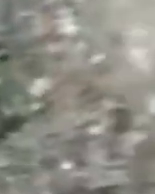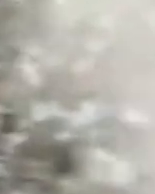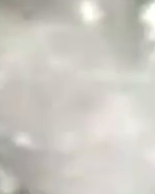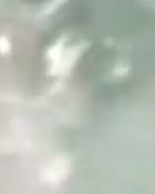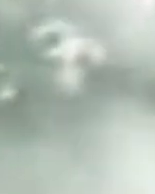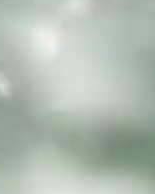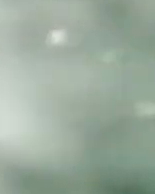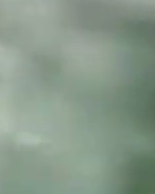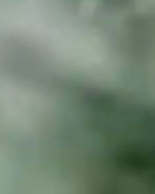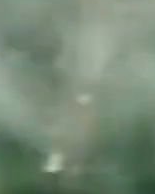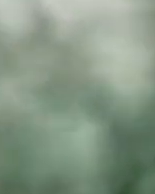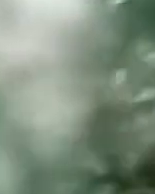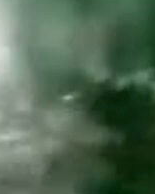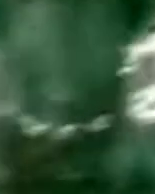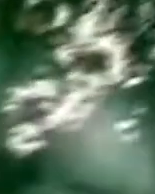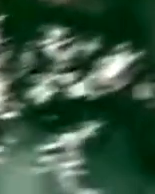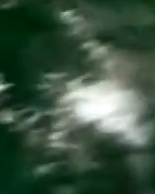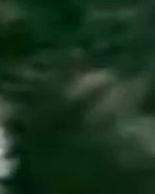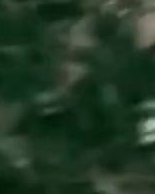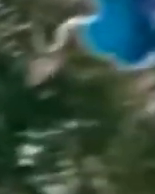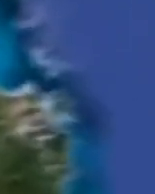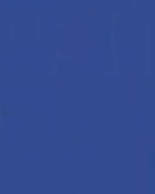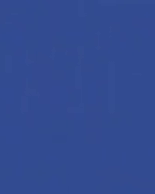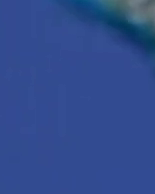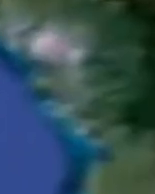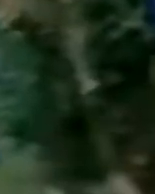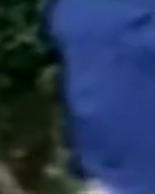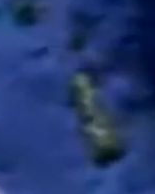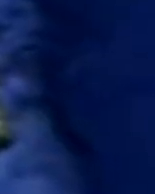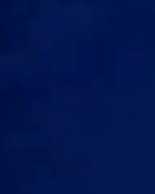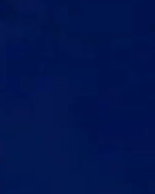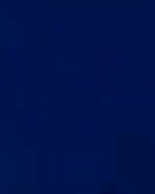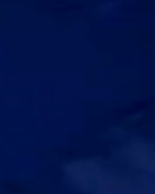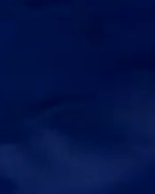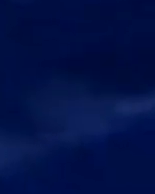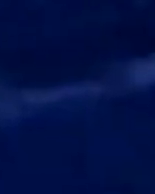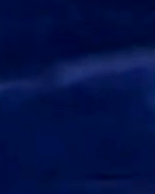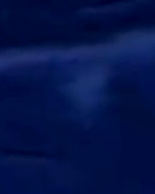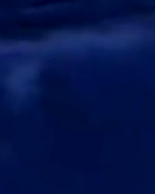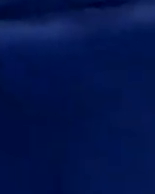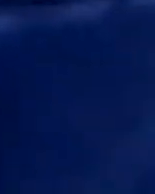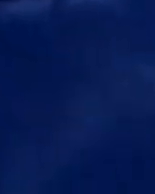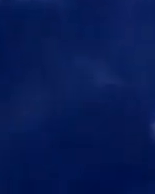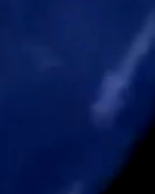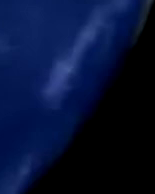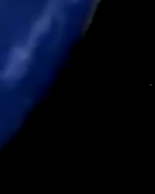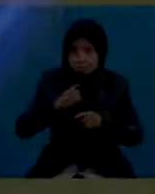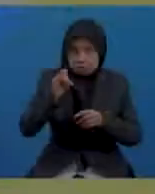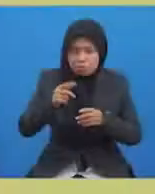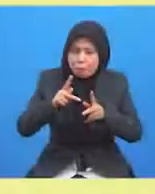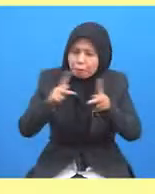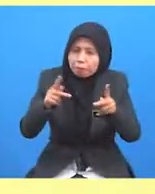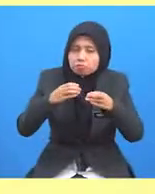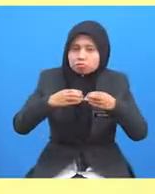Terdapat pandangan yang mengatakan bahawa agama Islam merupakan antara agama yang paling cepat berkembang di